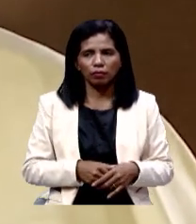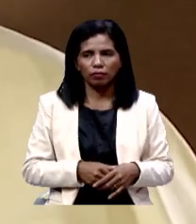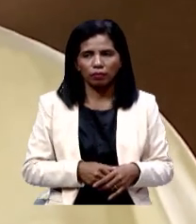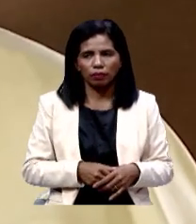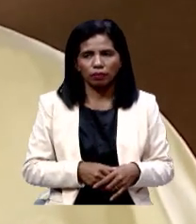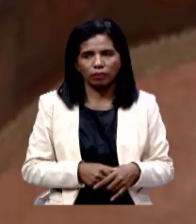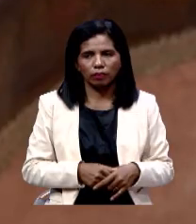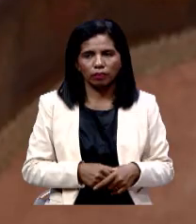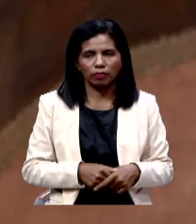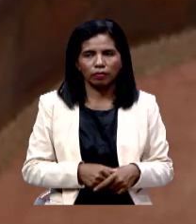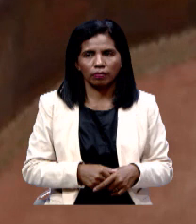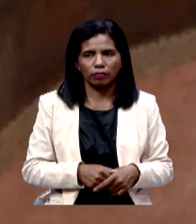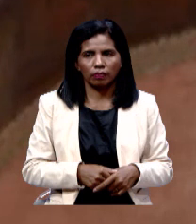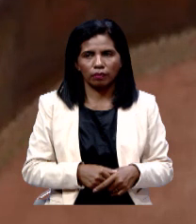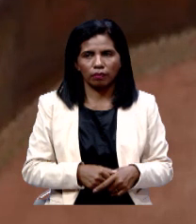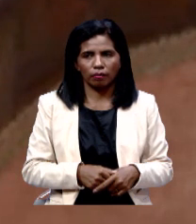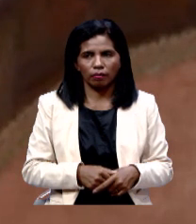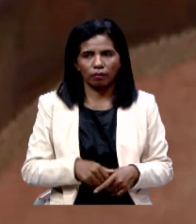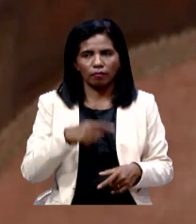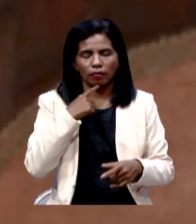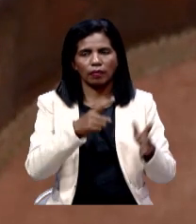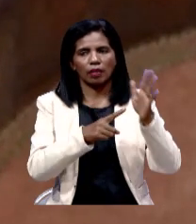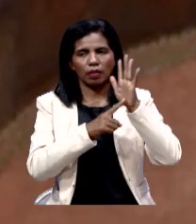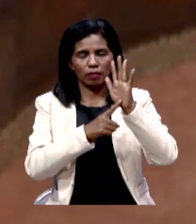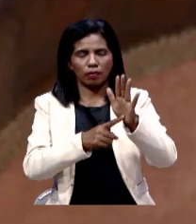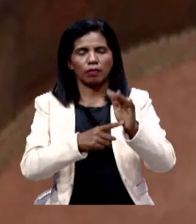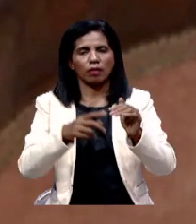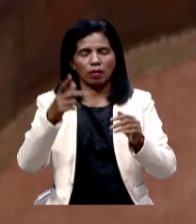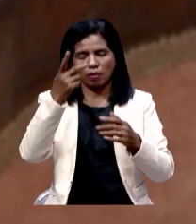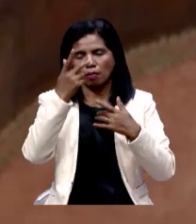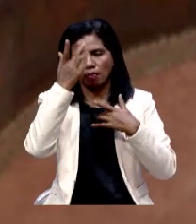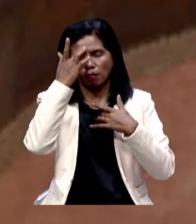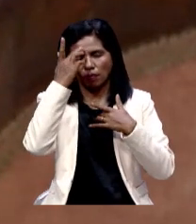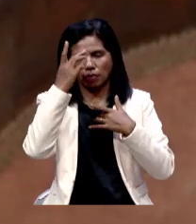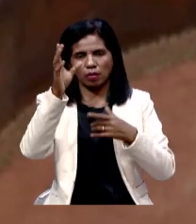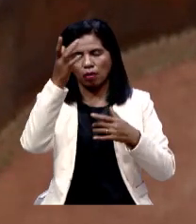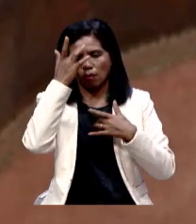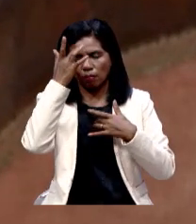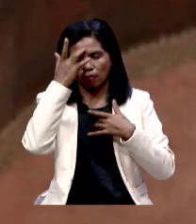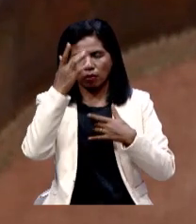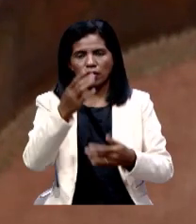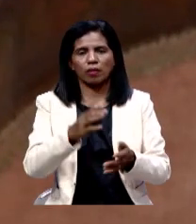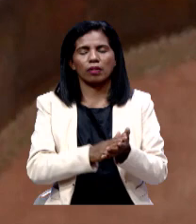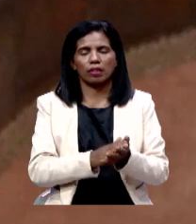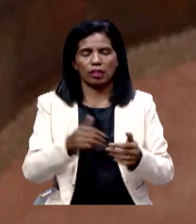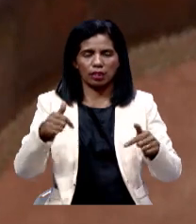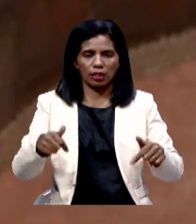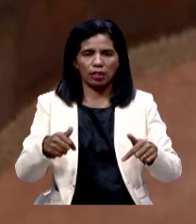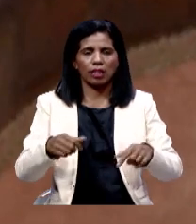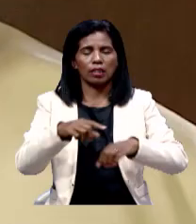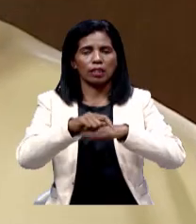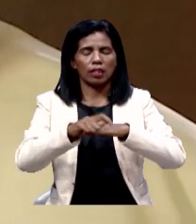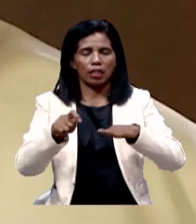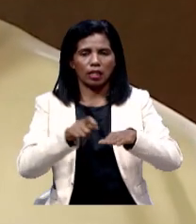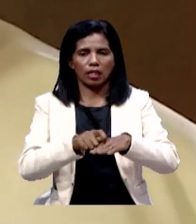riprende. Nia primeira vez publica nia moras detalhe ba público katak nia sofre fratura ki iha aintur iha momento nia